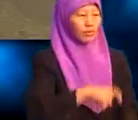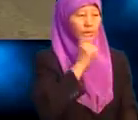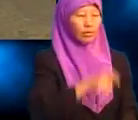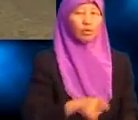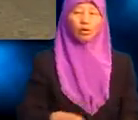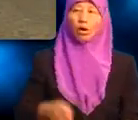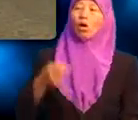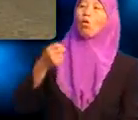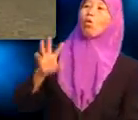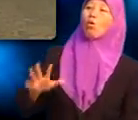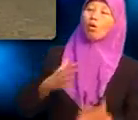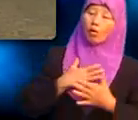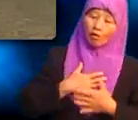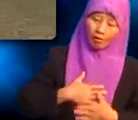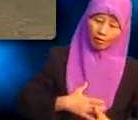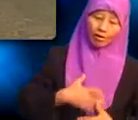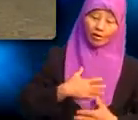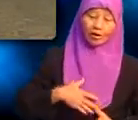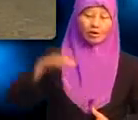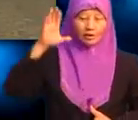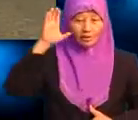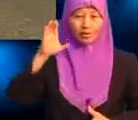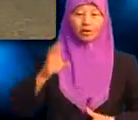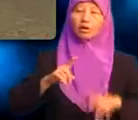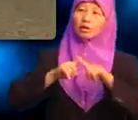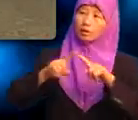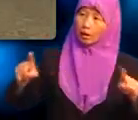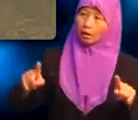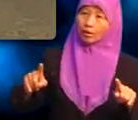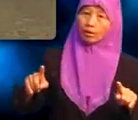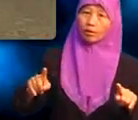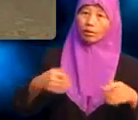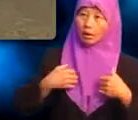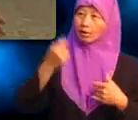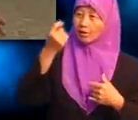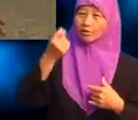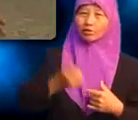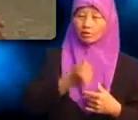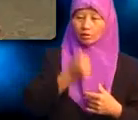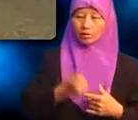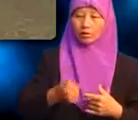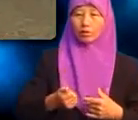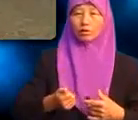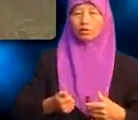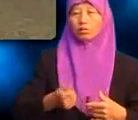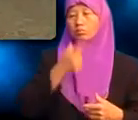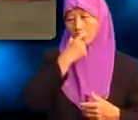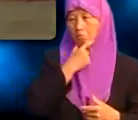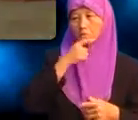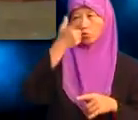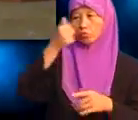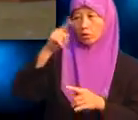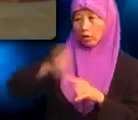begitu. Lega pula hati saya. Tapi masih sedikit alat kerana tak dapat membantu fakir miskin dengan zakat padi tahun